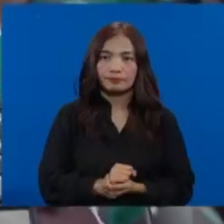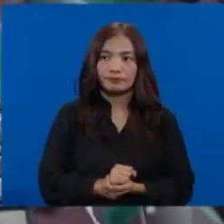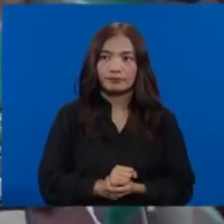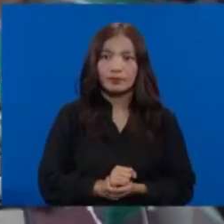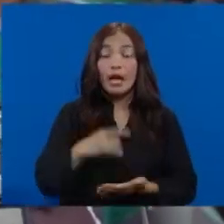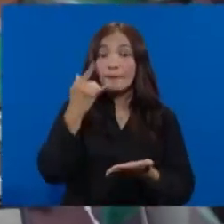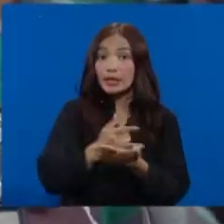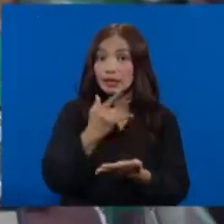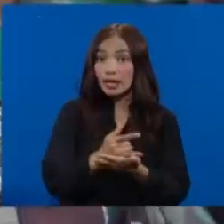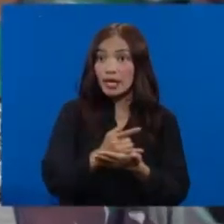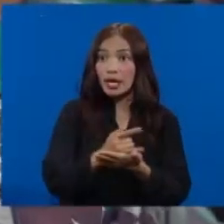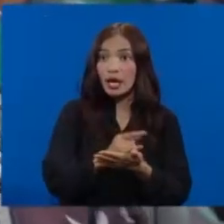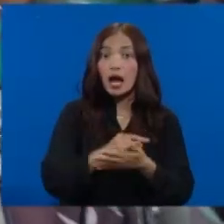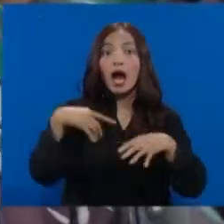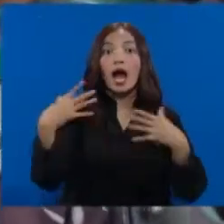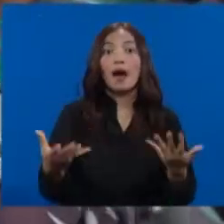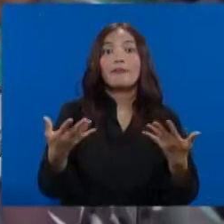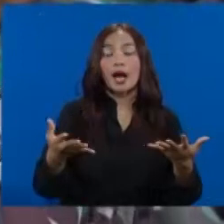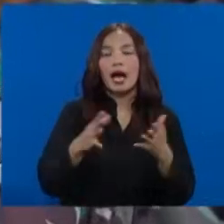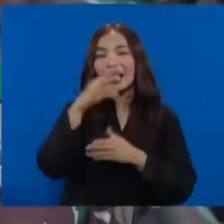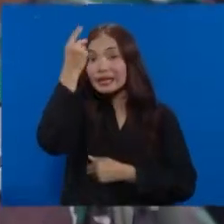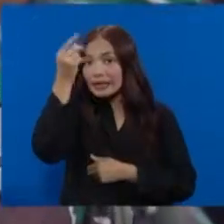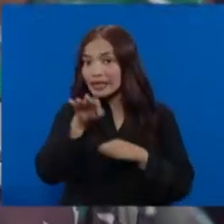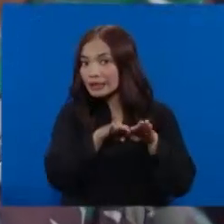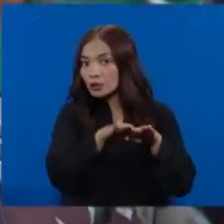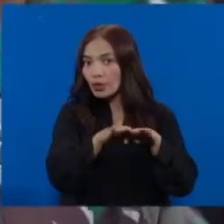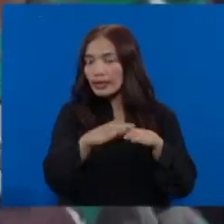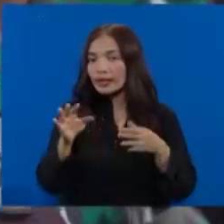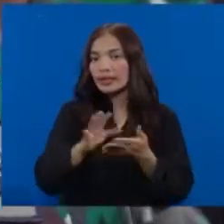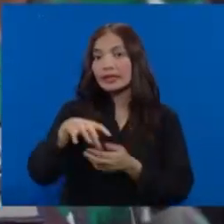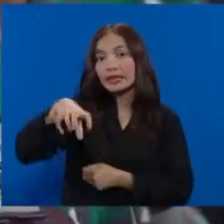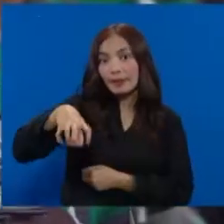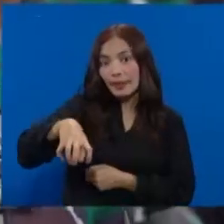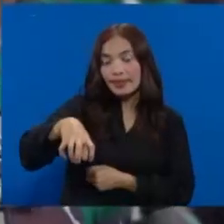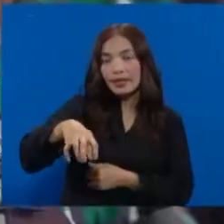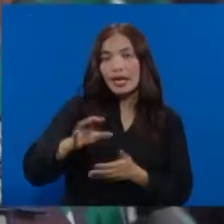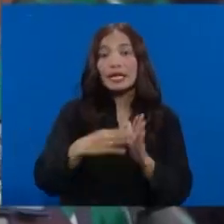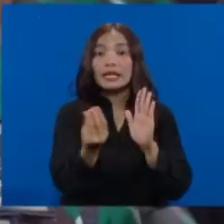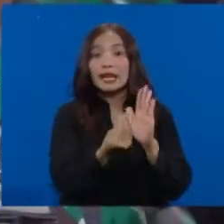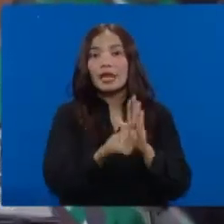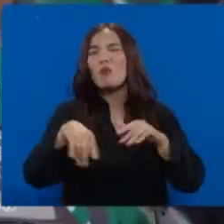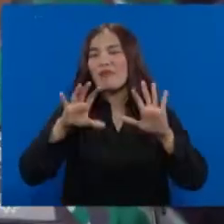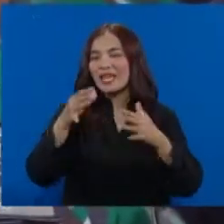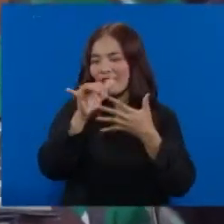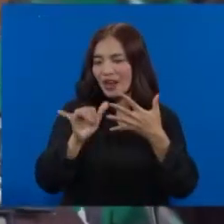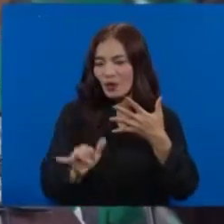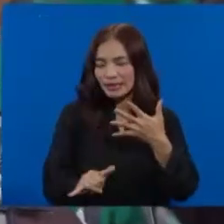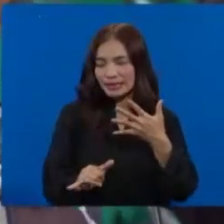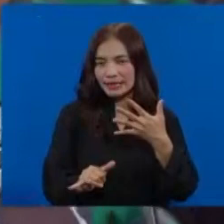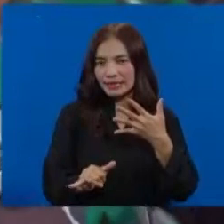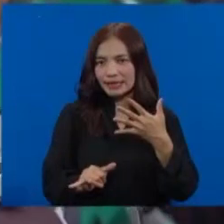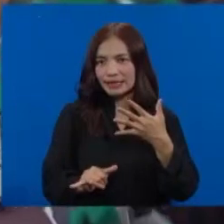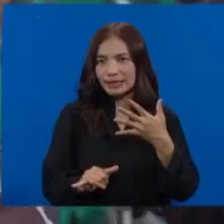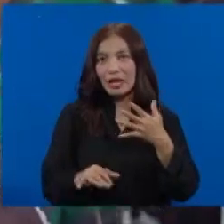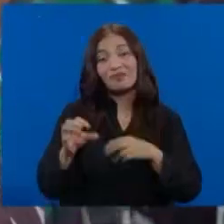Untuk memastikan apakah memang rencana sesuai dengan lapangan. Nah, ternyata memang banyak evaluasi.